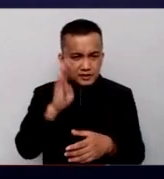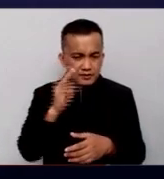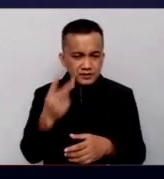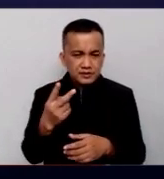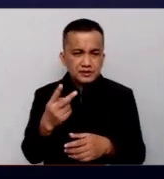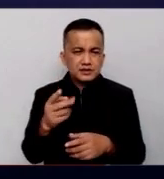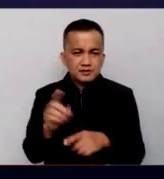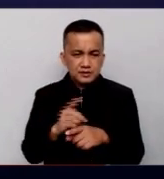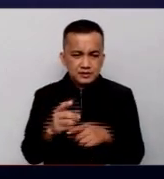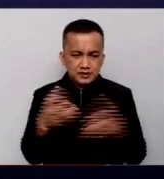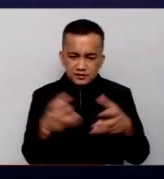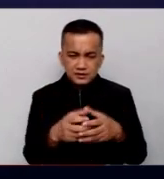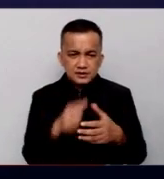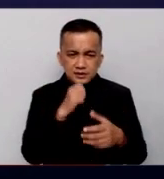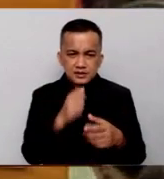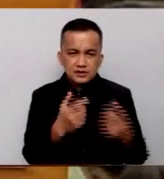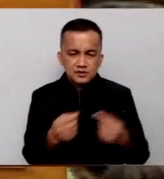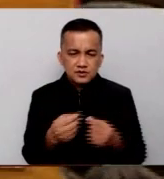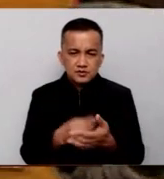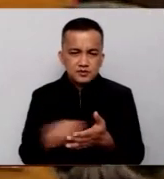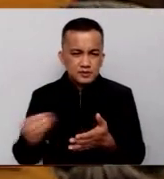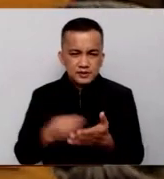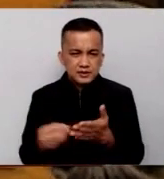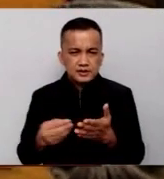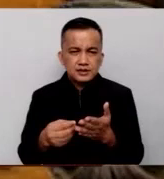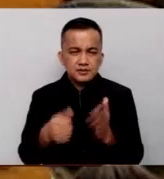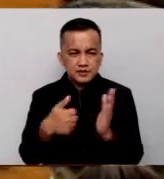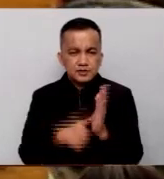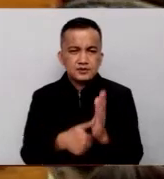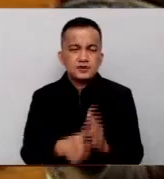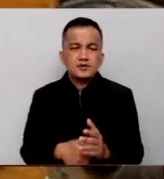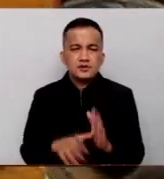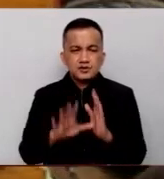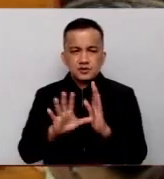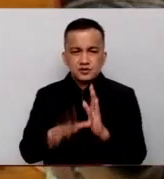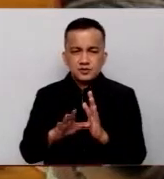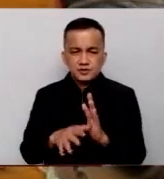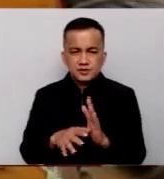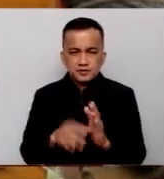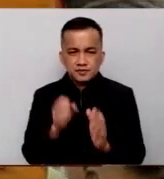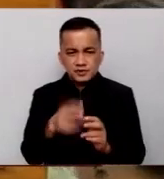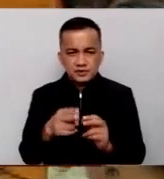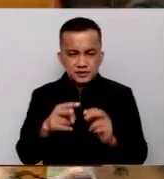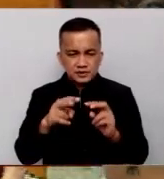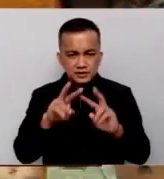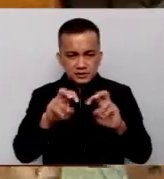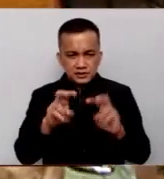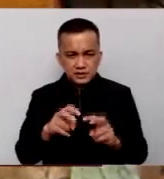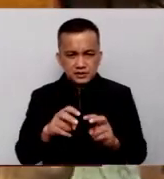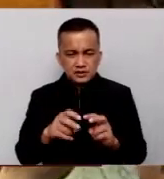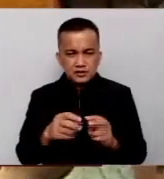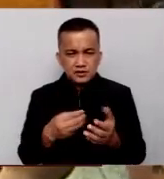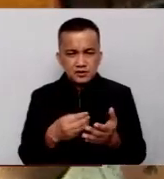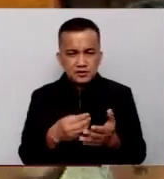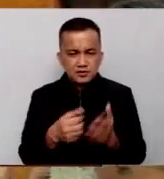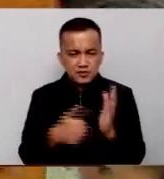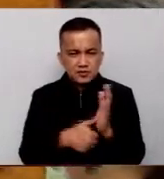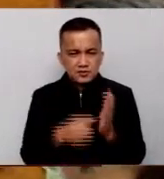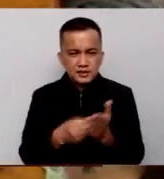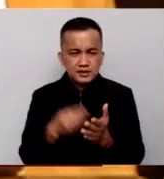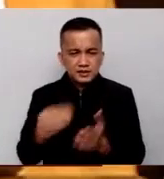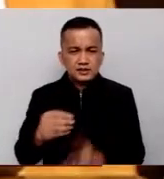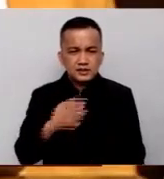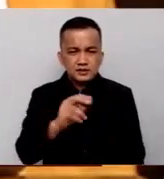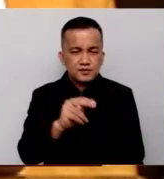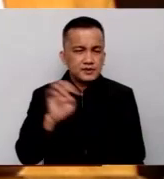Hindi raw nila gawain ang bumili ng boto. Ang COMELEC, pinatitignan na raw ang umano'y vote buying sa Nueva Ecija.